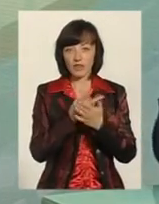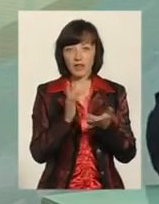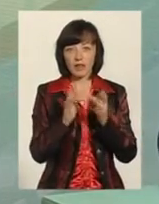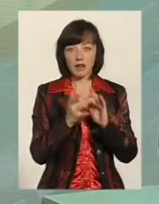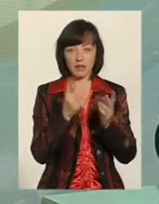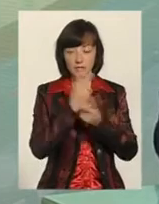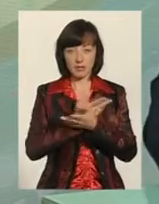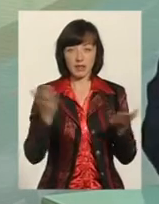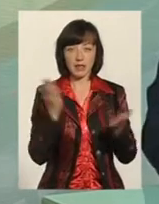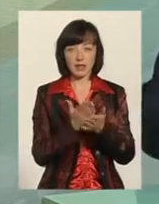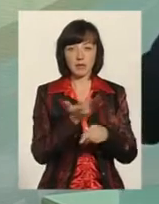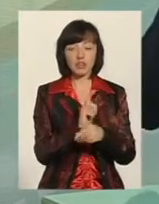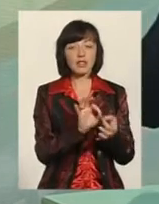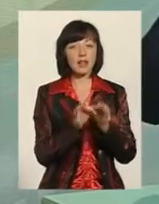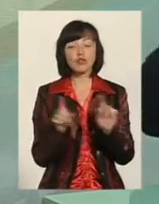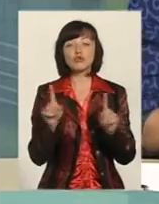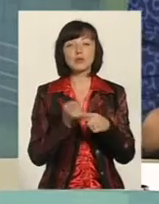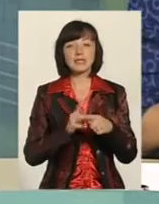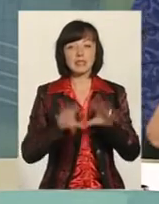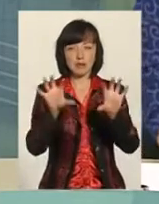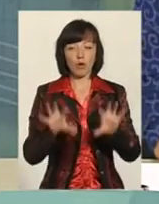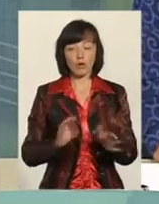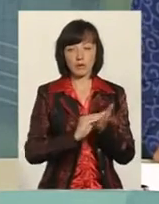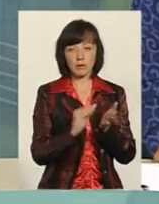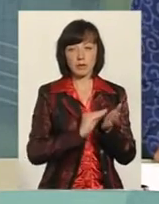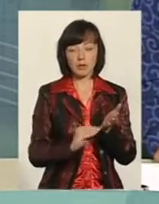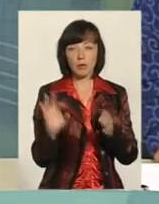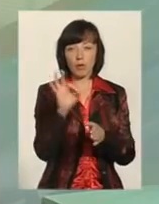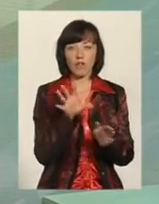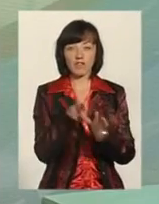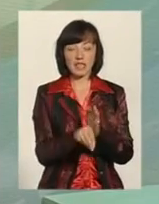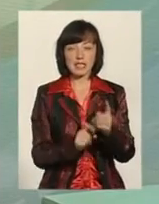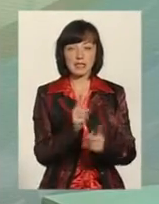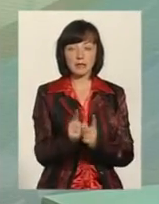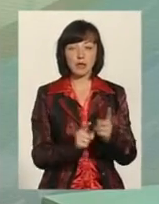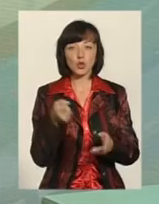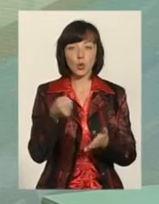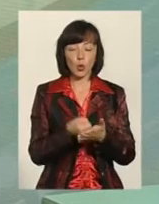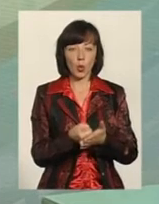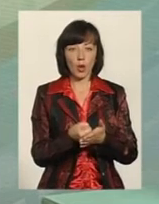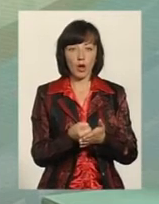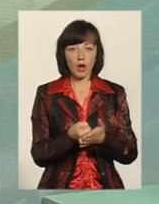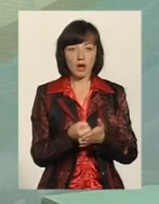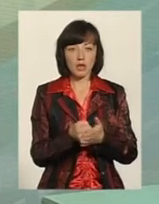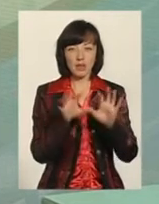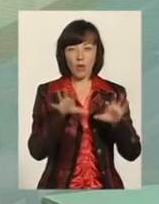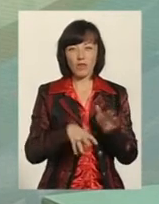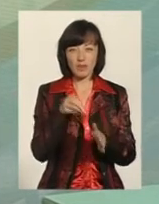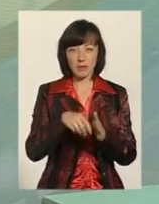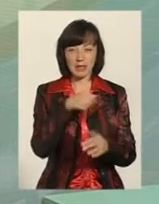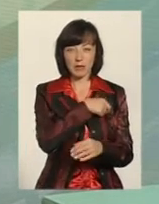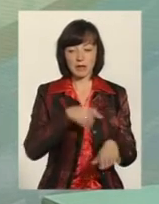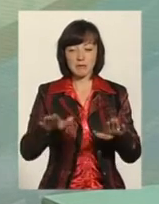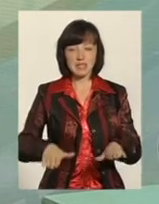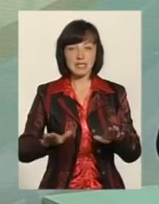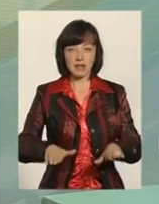він є... Більш детальніше, що це законопроект, про що він говорить? Законопроект про внесення змін до закону про вибори депутатів